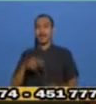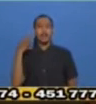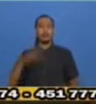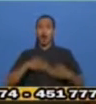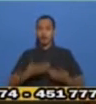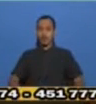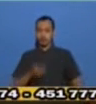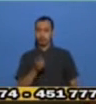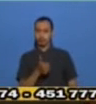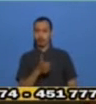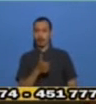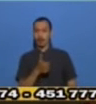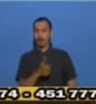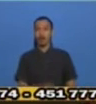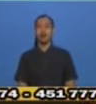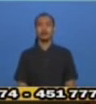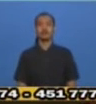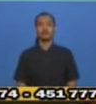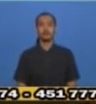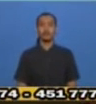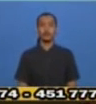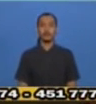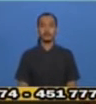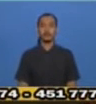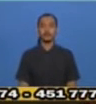itu adalah Pfizer. Beda